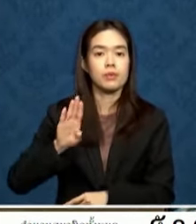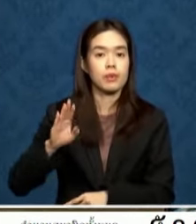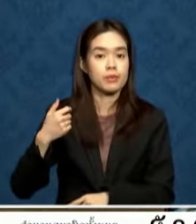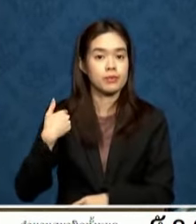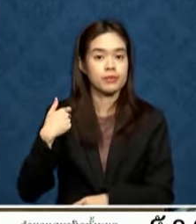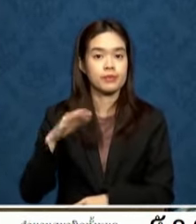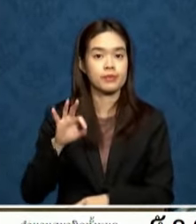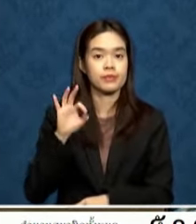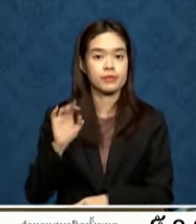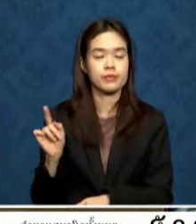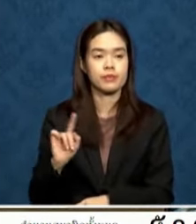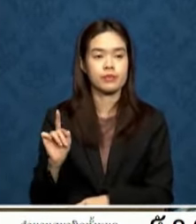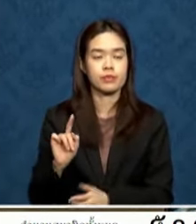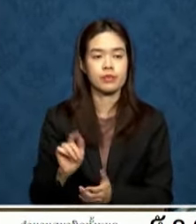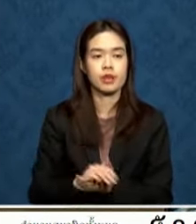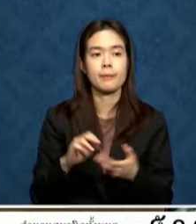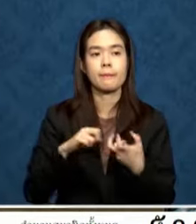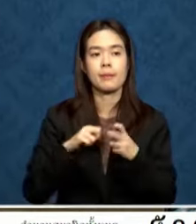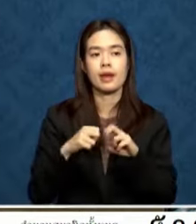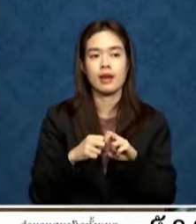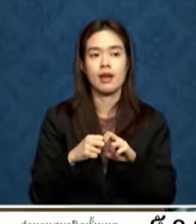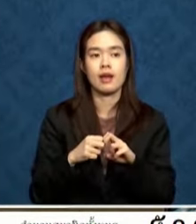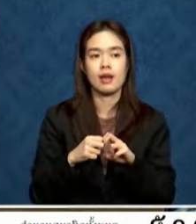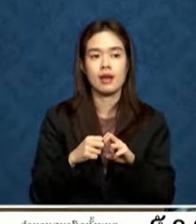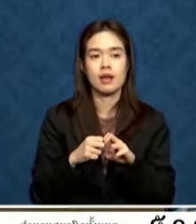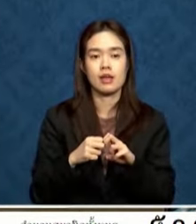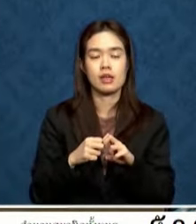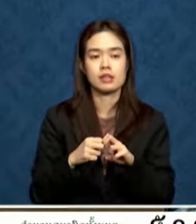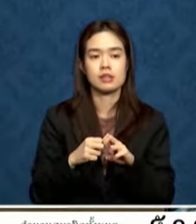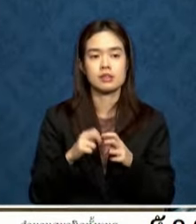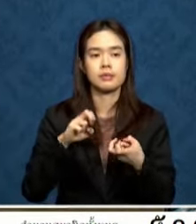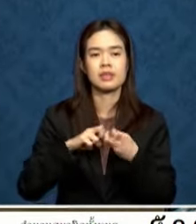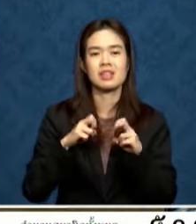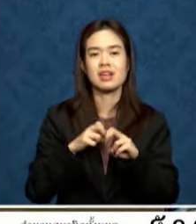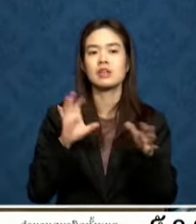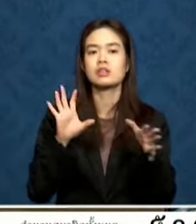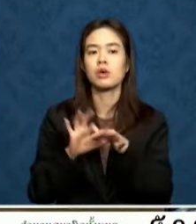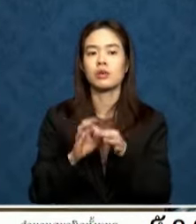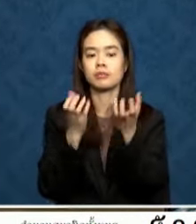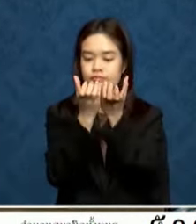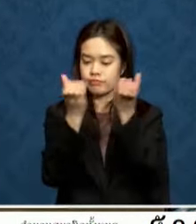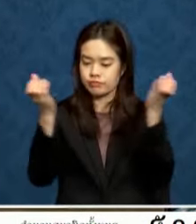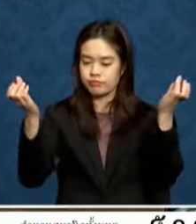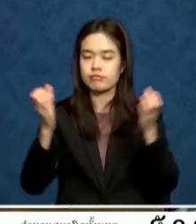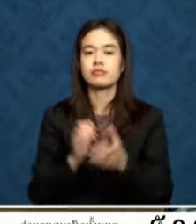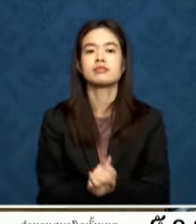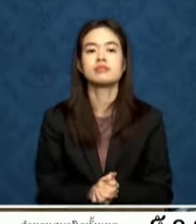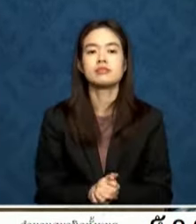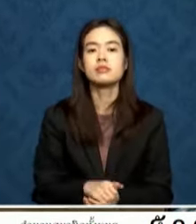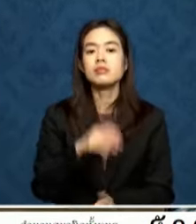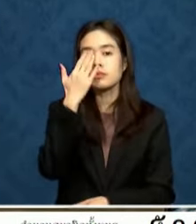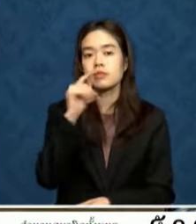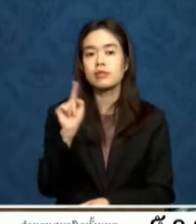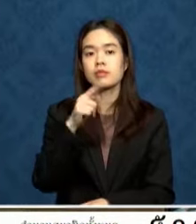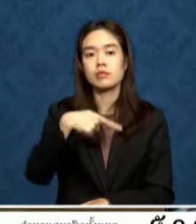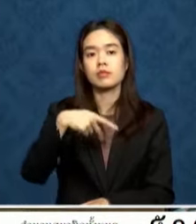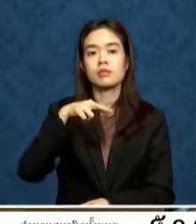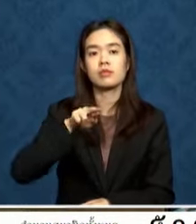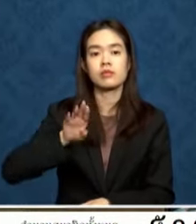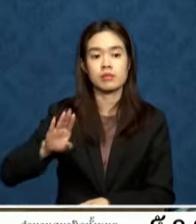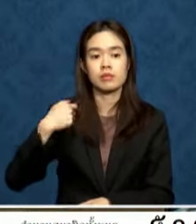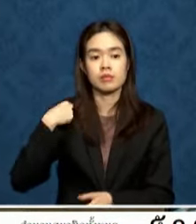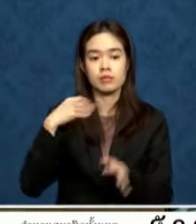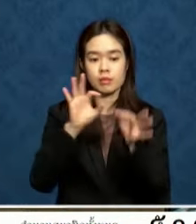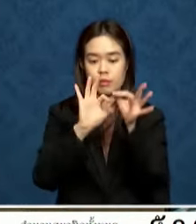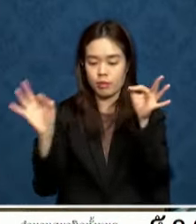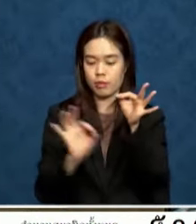ยู่เป็นปัญหาต่อการแก้ไขรัฐธรรมนูญเพราะพ.ร.บ.ประชามติที่เขียน